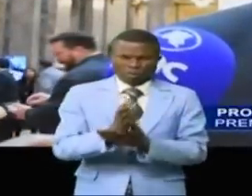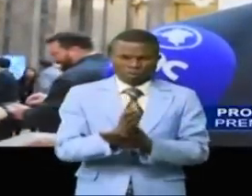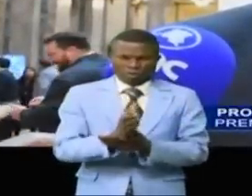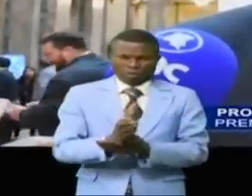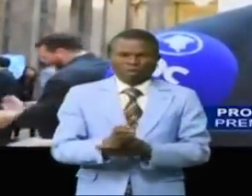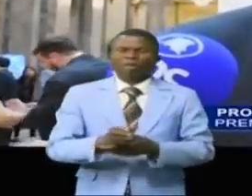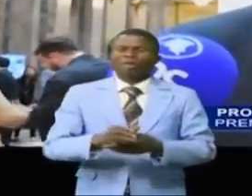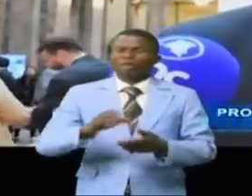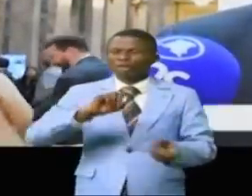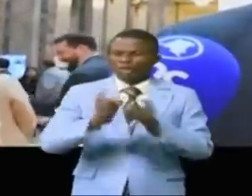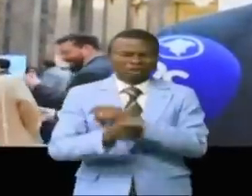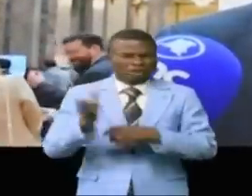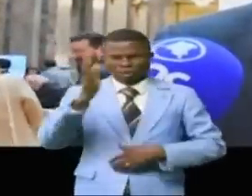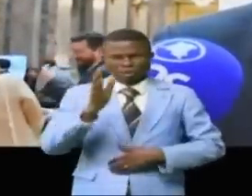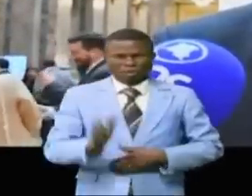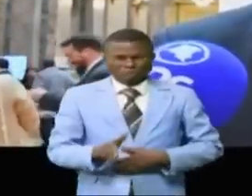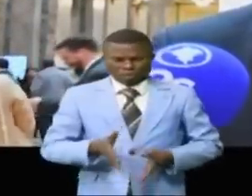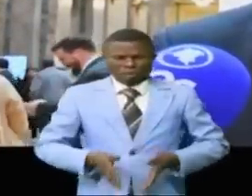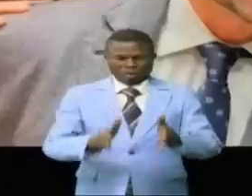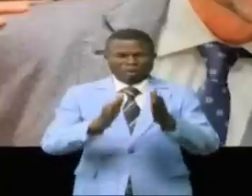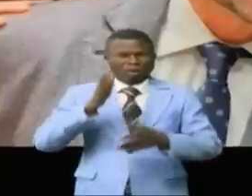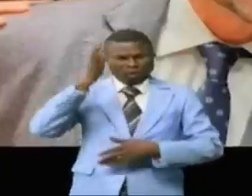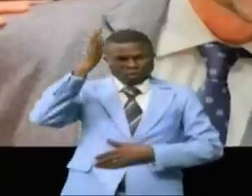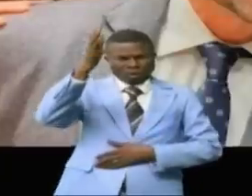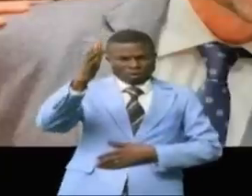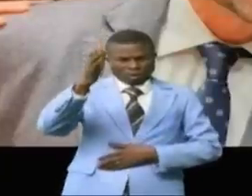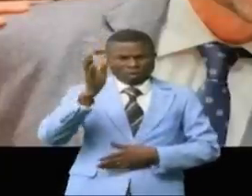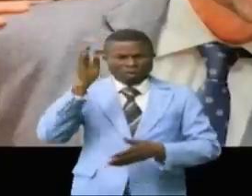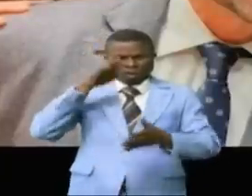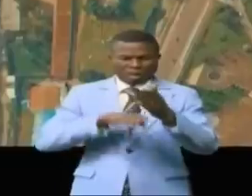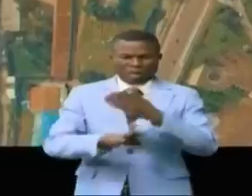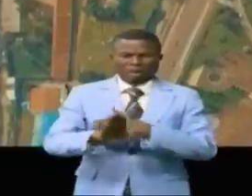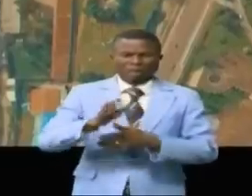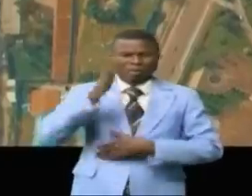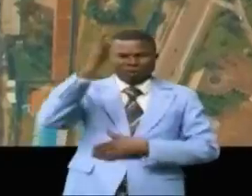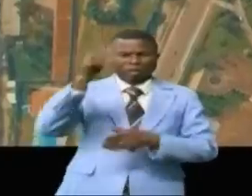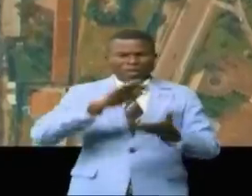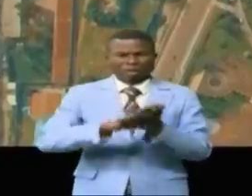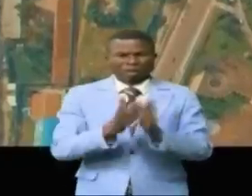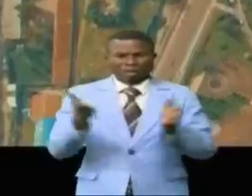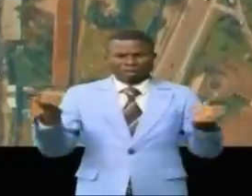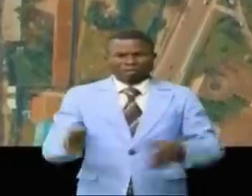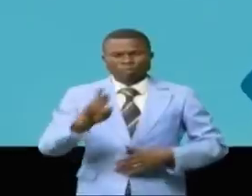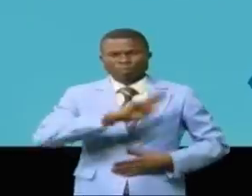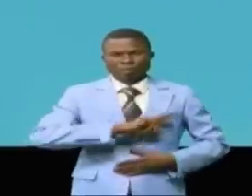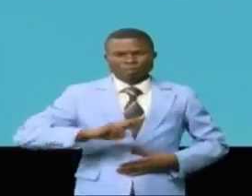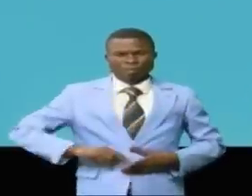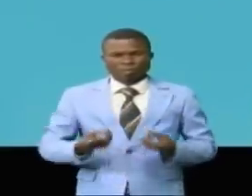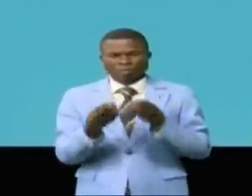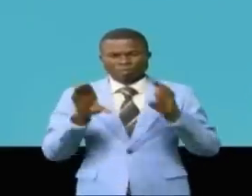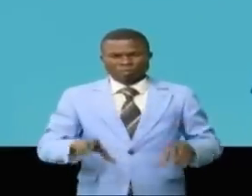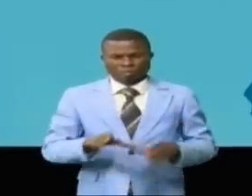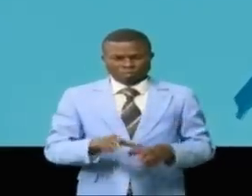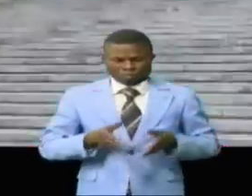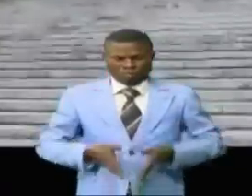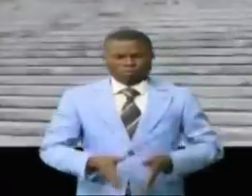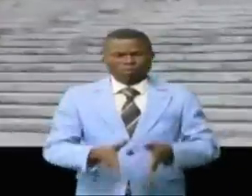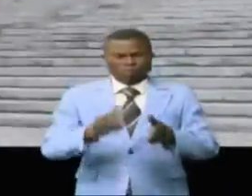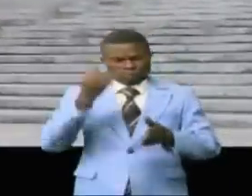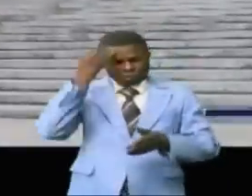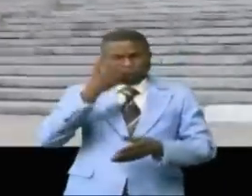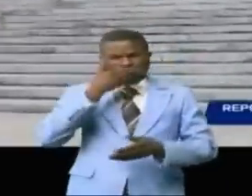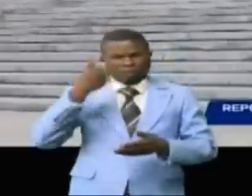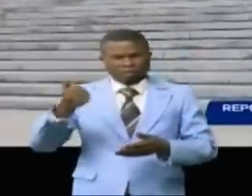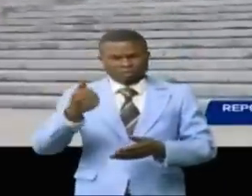façon irréversible sur la voie du futur. Intégrer le futur au présent, la République démocratique du Congo est sur la bonne voie, conclut